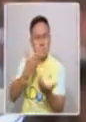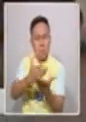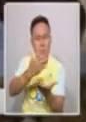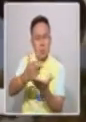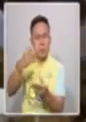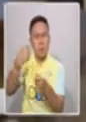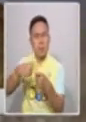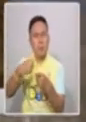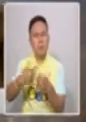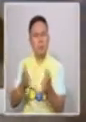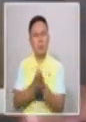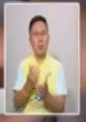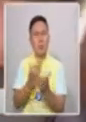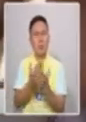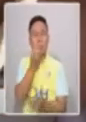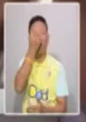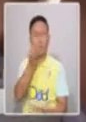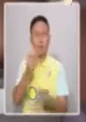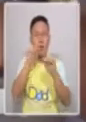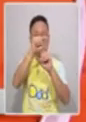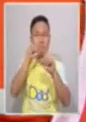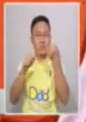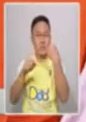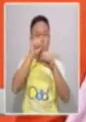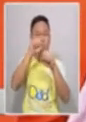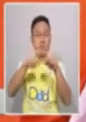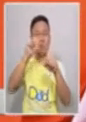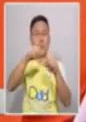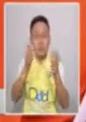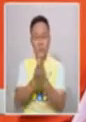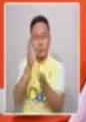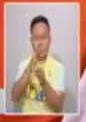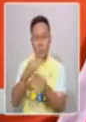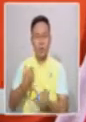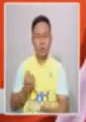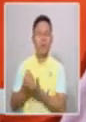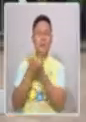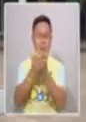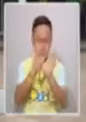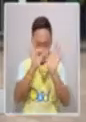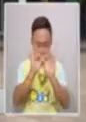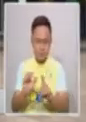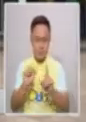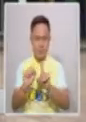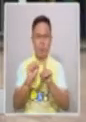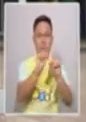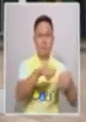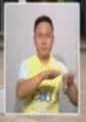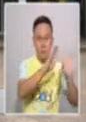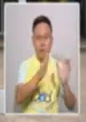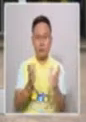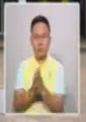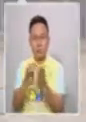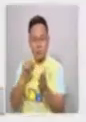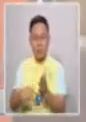หลังจากที่ธนาคารได้ให้ความช่วยเหลือไปนะครับให้เงินกู้ไปเพื่อชำระหนี้นอกระบบก็สามารถจะลดภาระหนี้ได้อย่างเร็ว